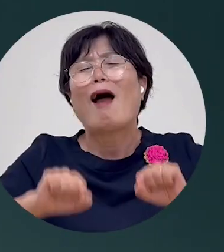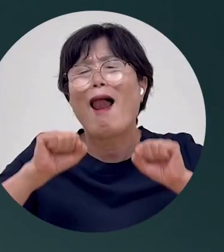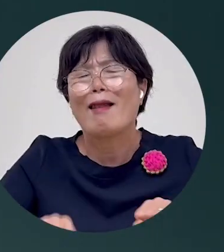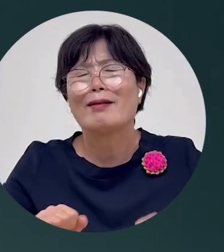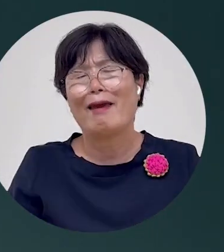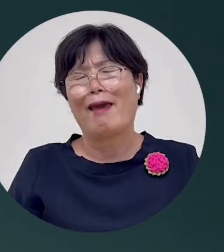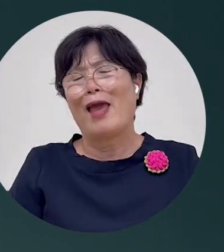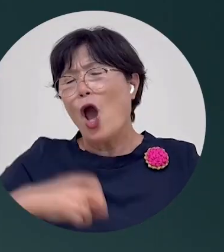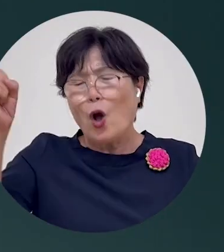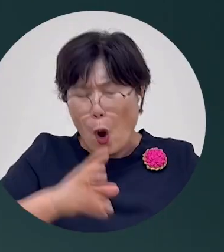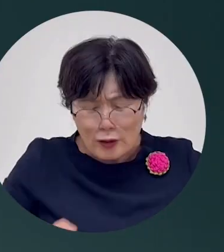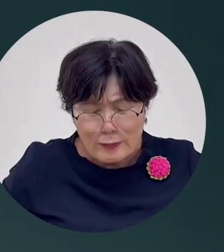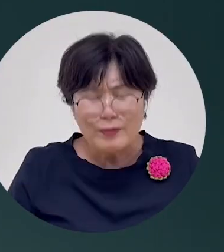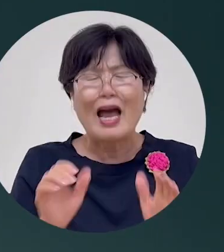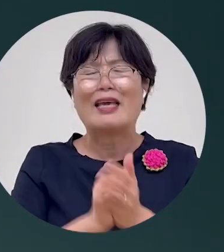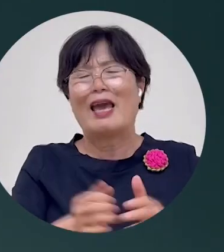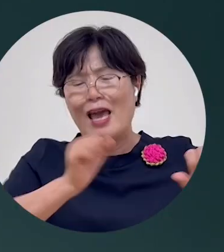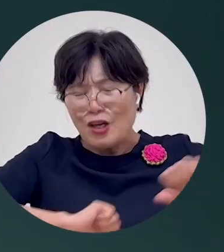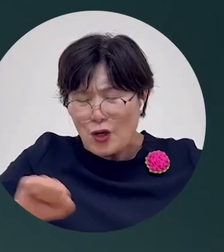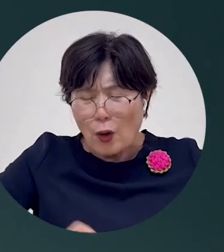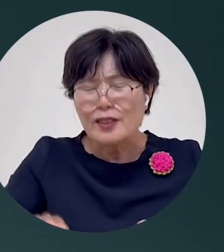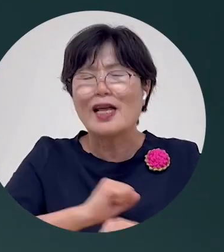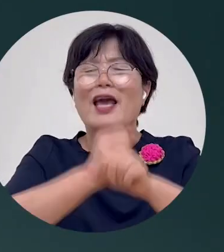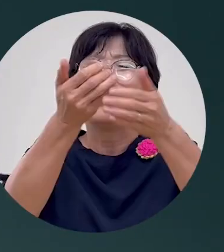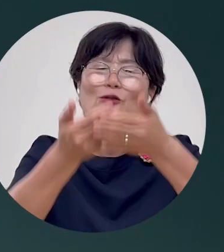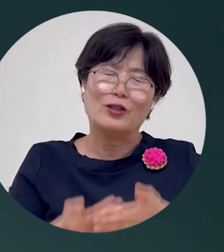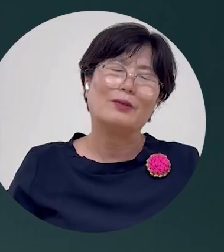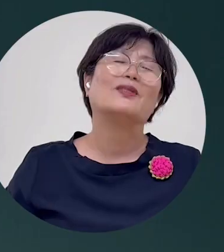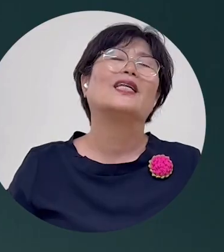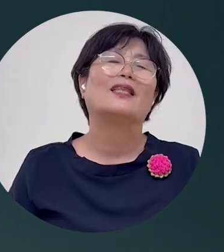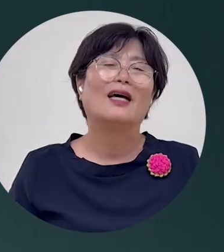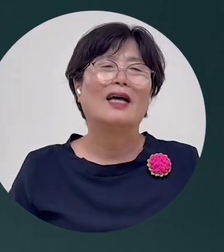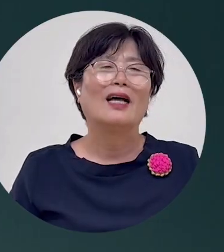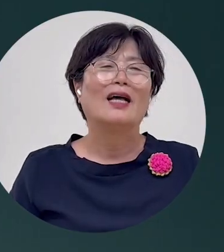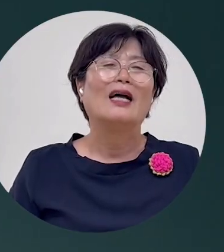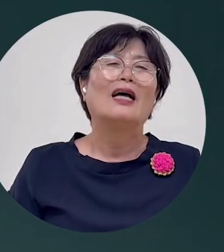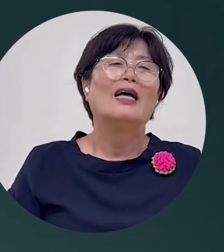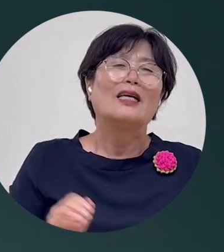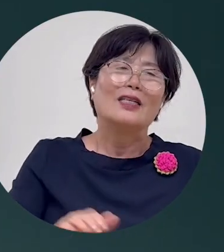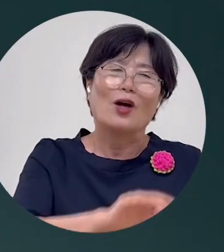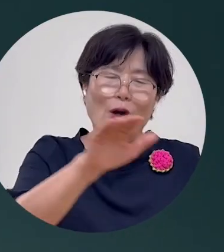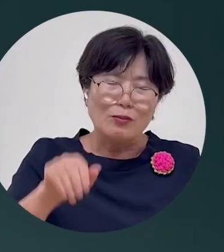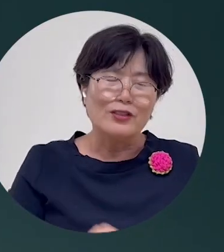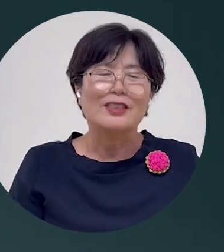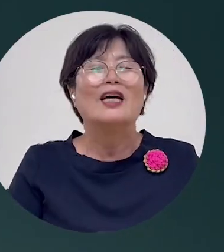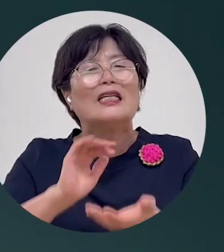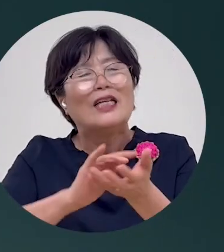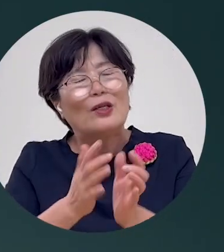주님이 거듭나게 역사해 주십니다. 여러분, 예수님의 눈은요,